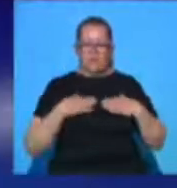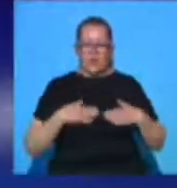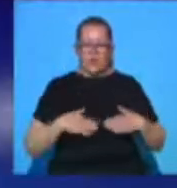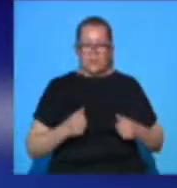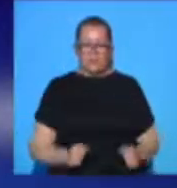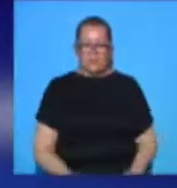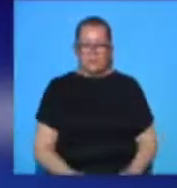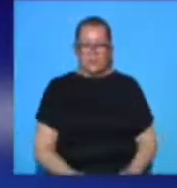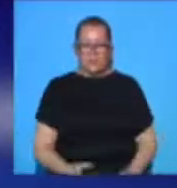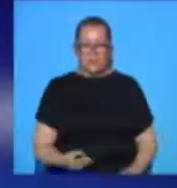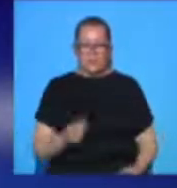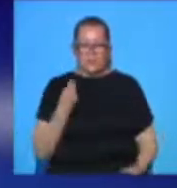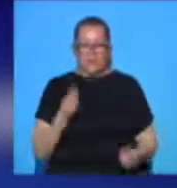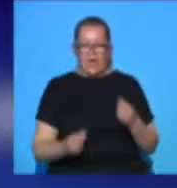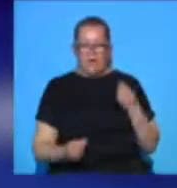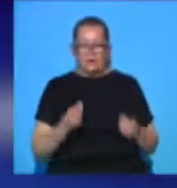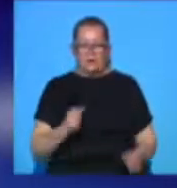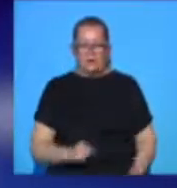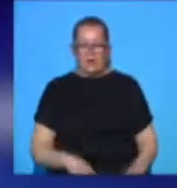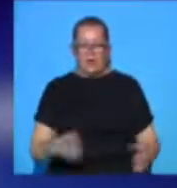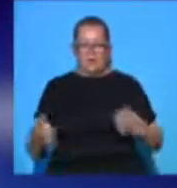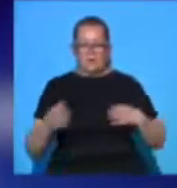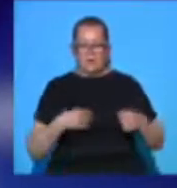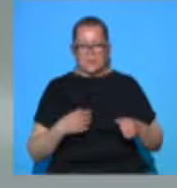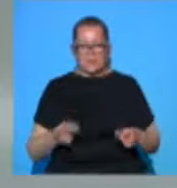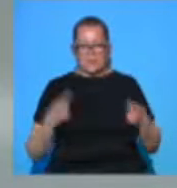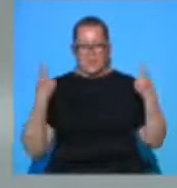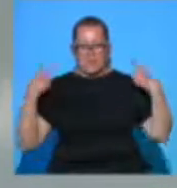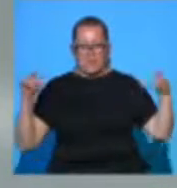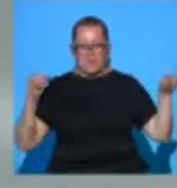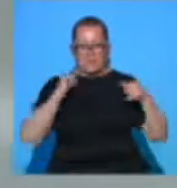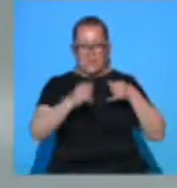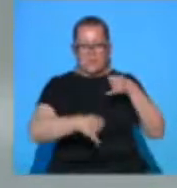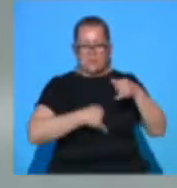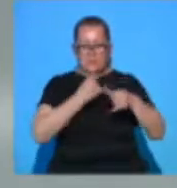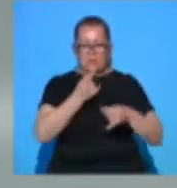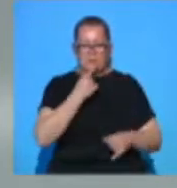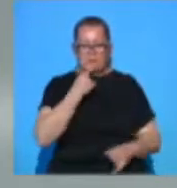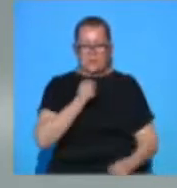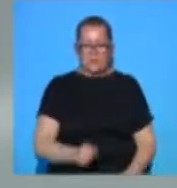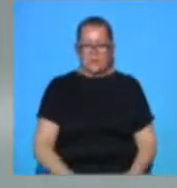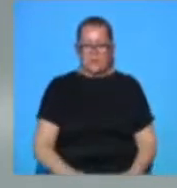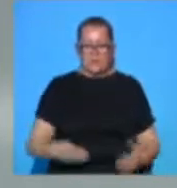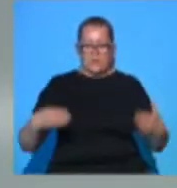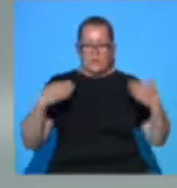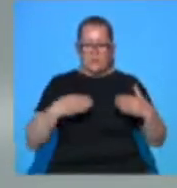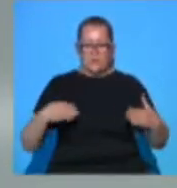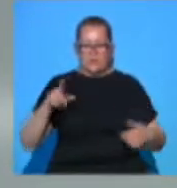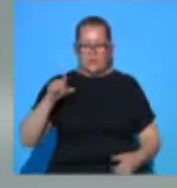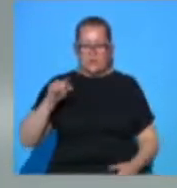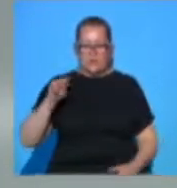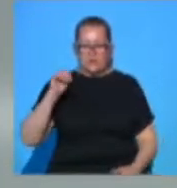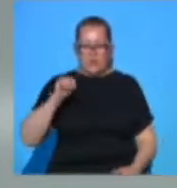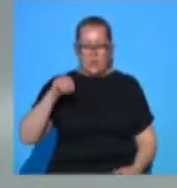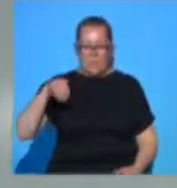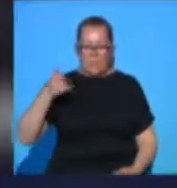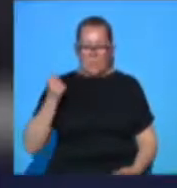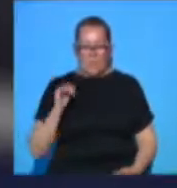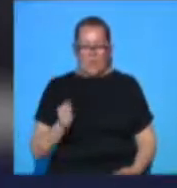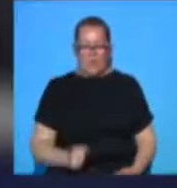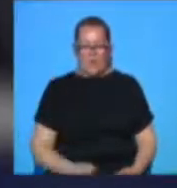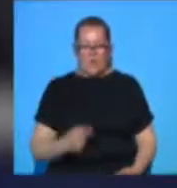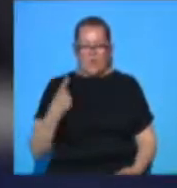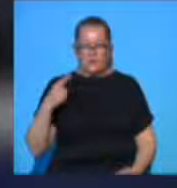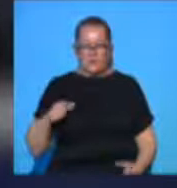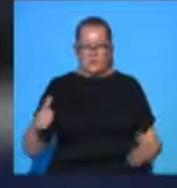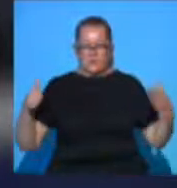împreună și de a ne bucura împreună. Festivalul Internațional Shakespeare de la Craiova va fi în perioada 19-29 mai și va avea